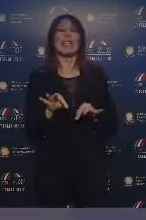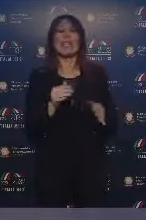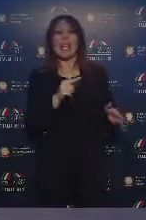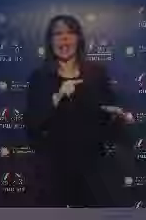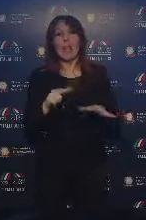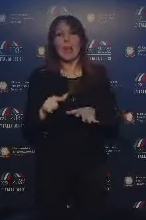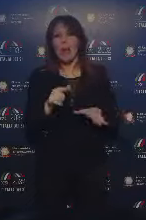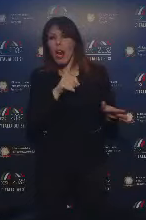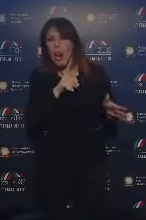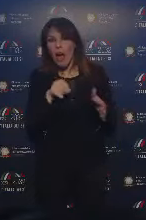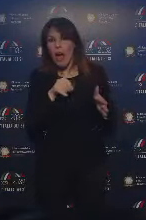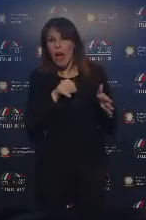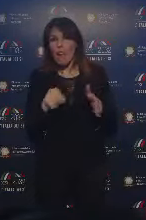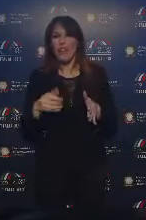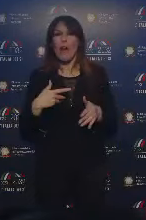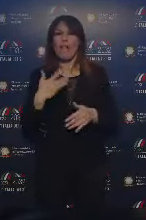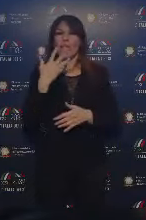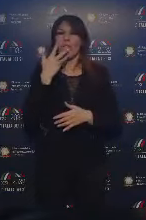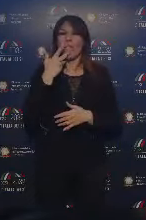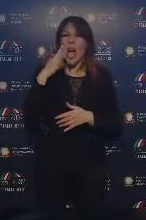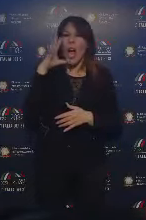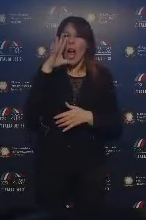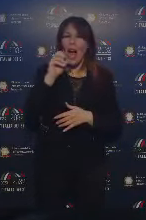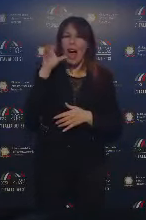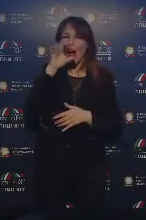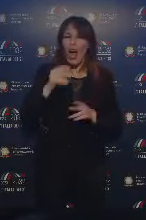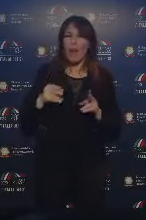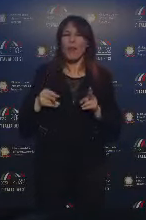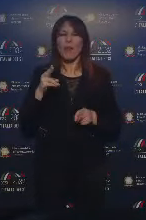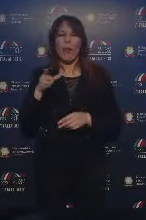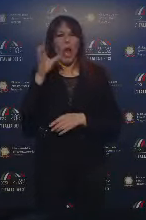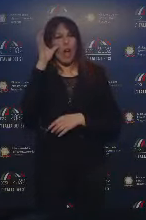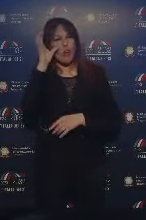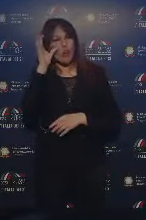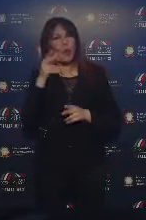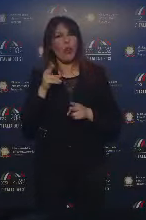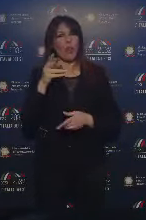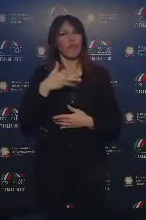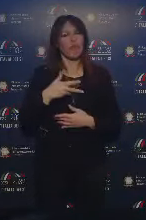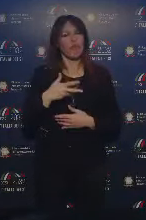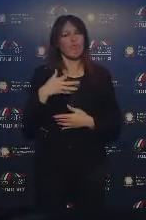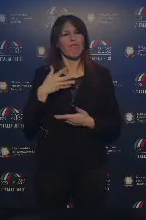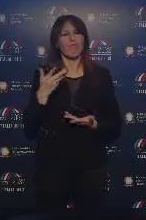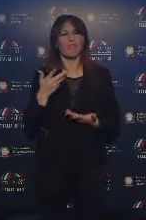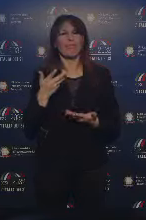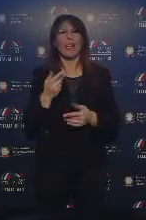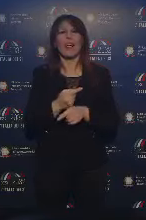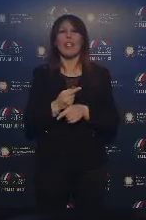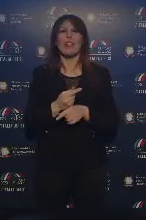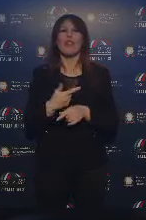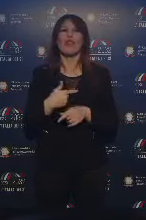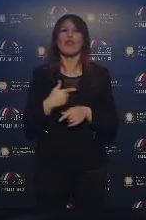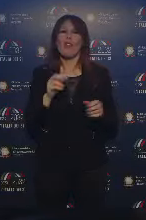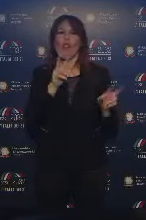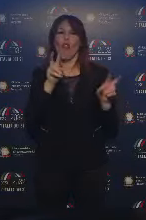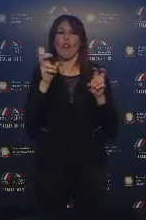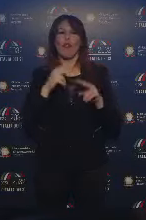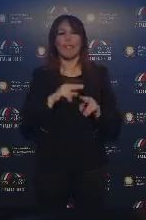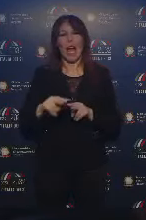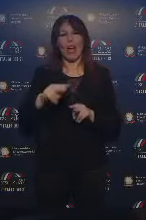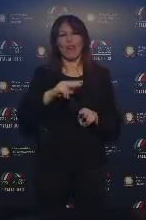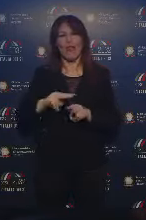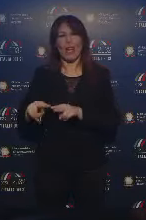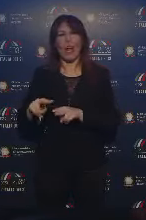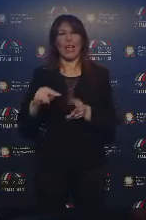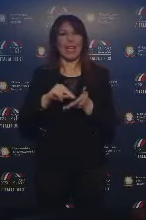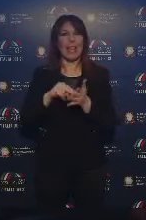settimanale Magari c'era più voglia di capire e di ascoltare quindi ci saranno dei Focus nazionali io ho chiesto ai